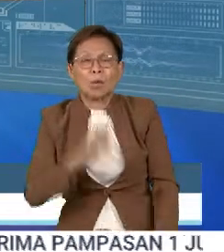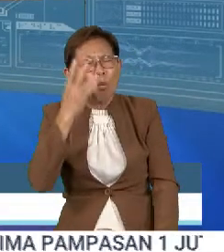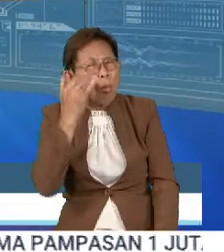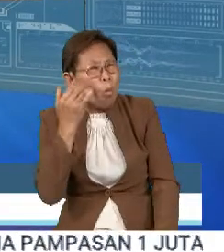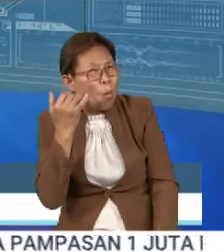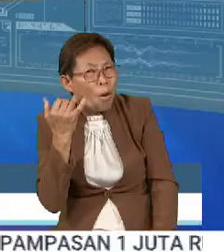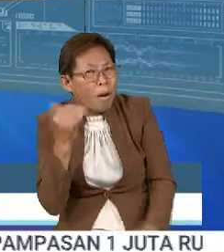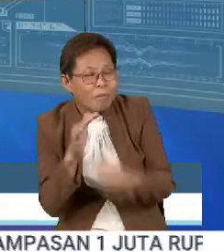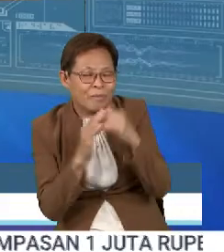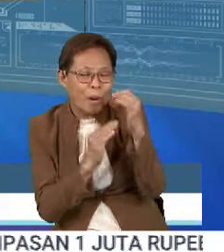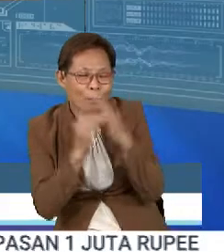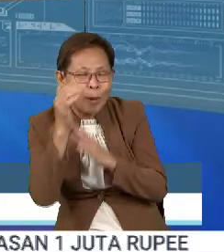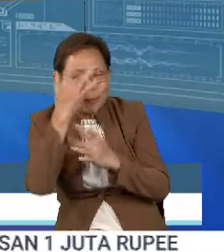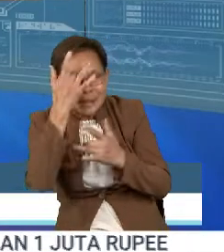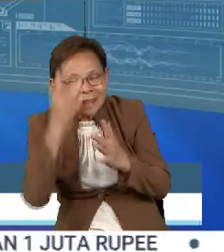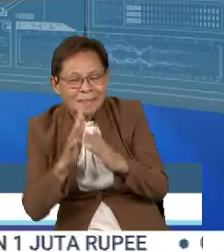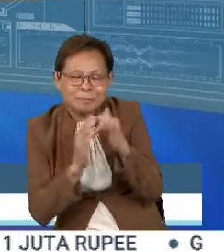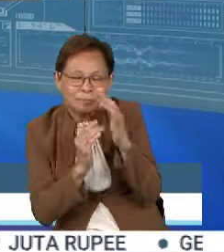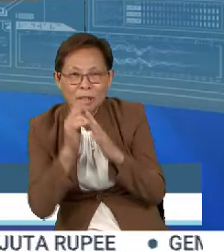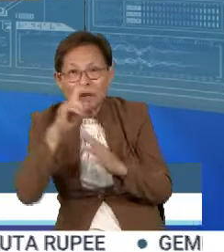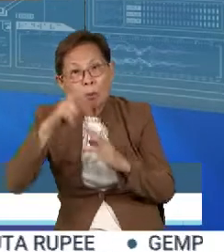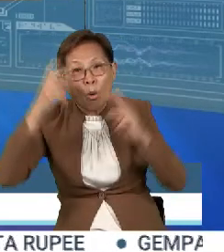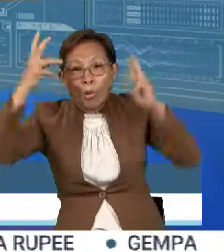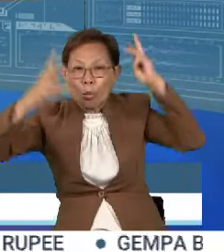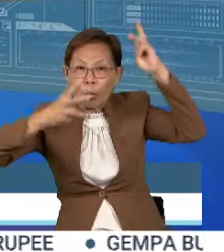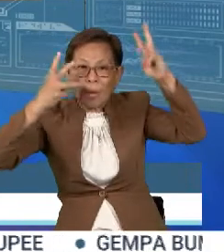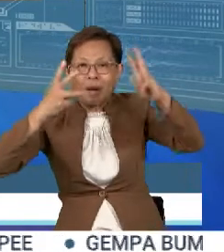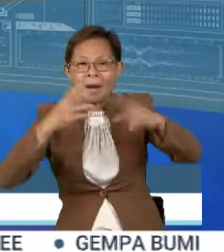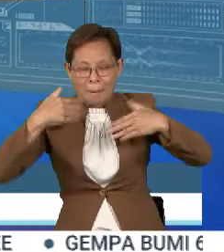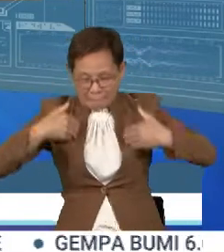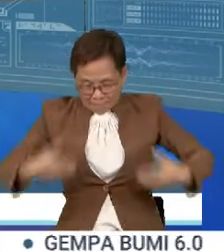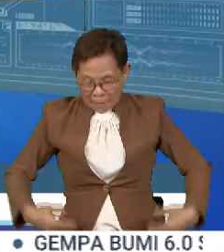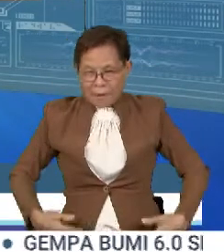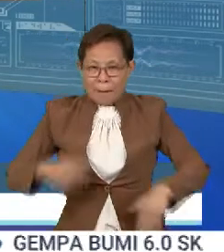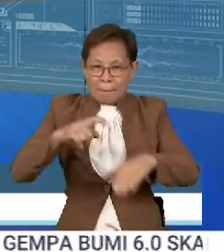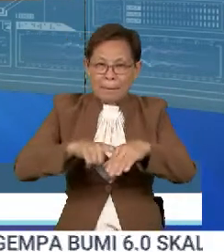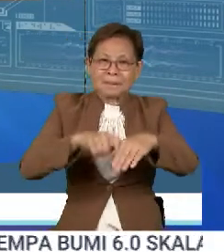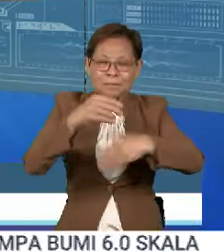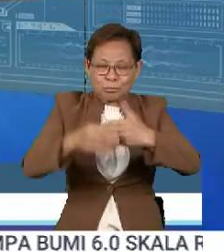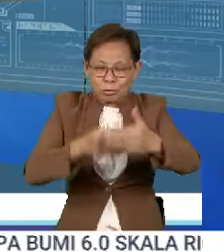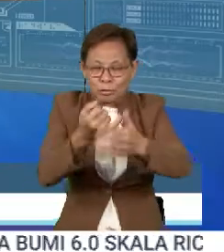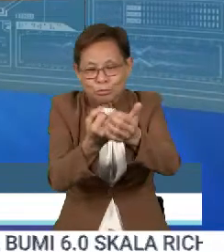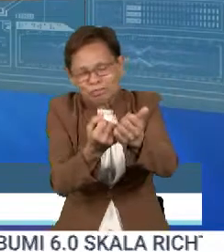memberikan keselesaan kepada pesakit tanpa risau batasan aurat ketika proses melahirkan.